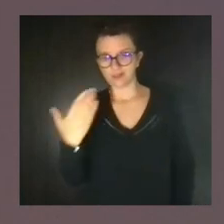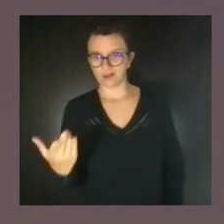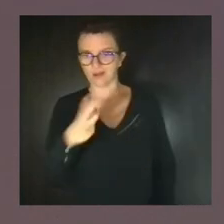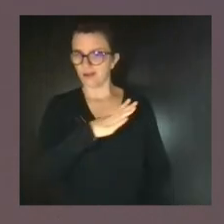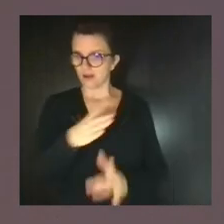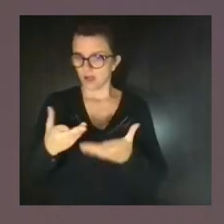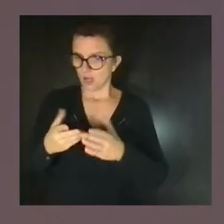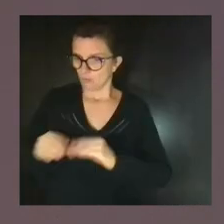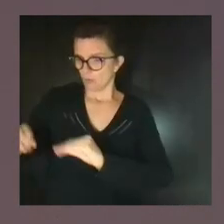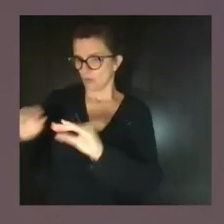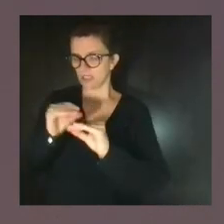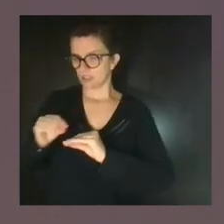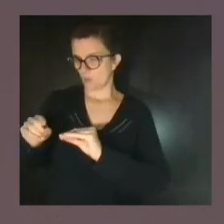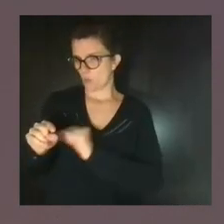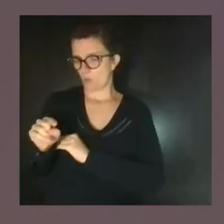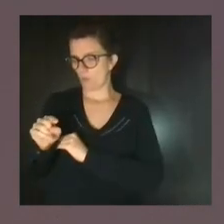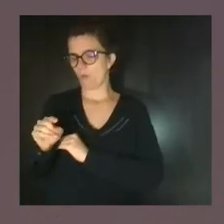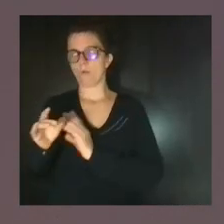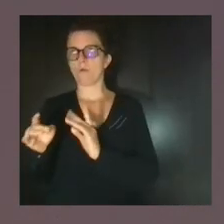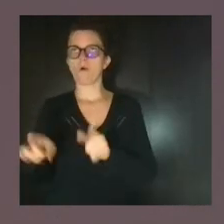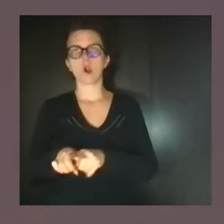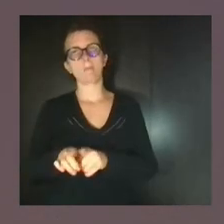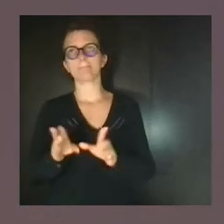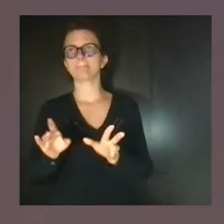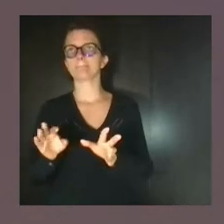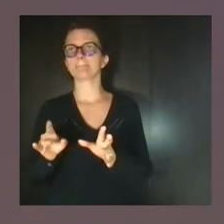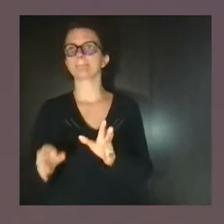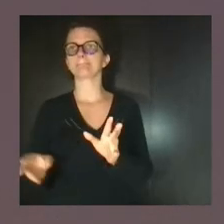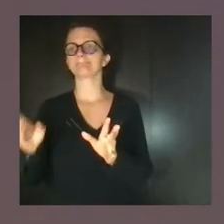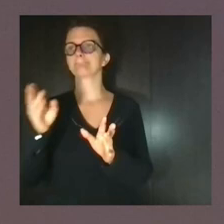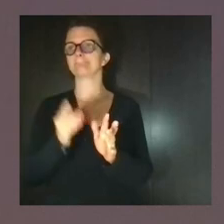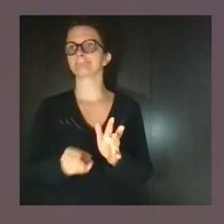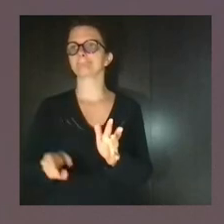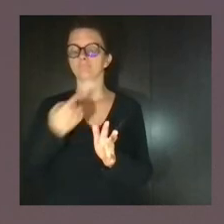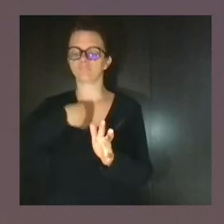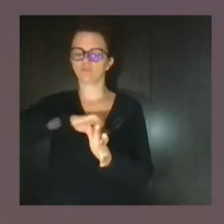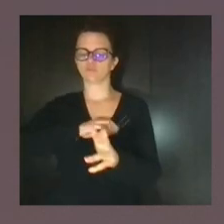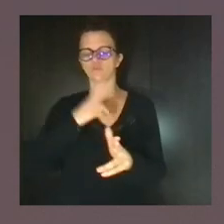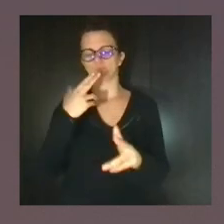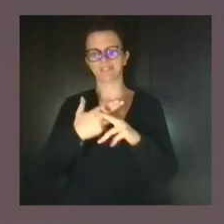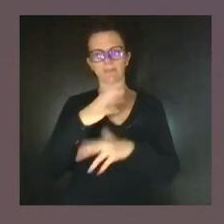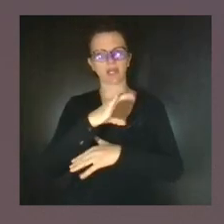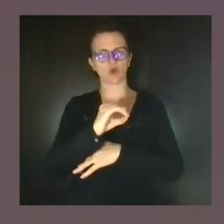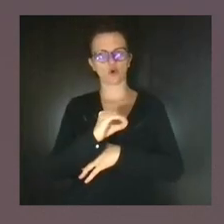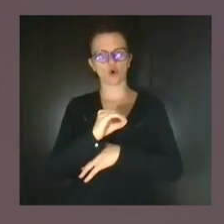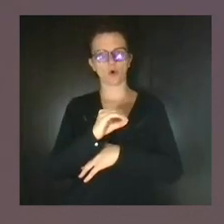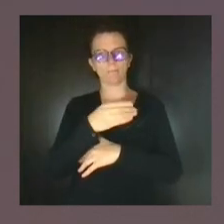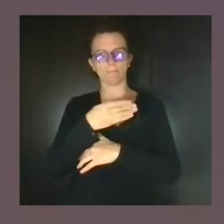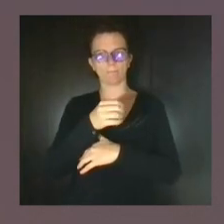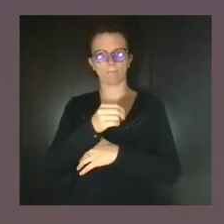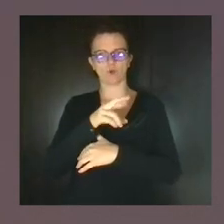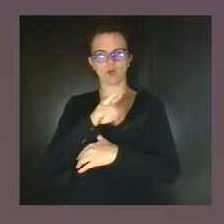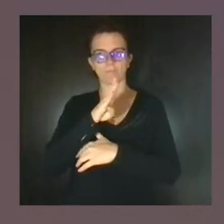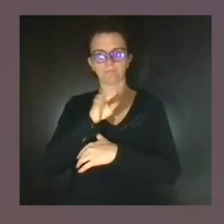qui se retrouve avec les mêmes facteurs qu'on appelle, nous, dans notre jargon, de comorbidité, c'est-à-dire les mêmes facteurs de risque que la population